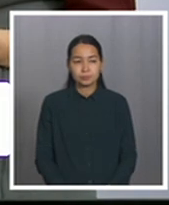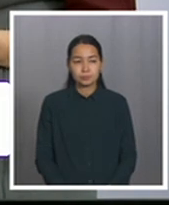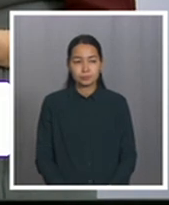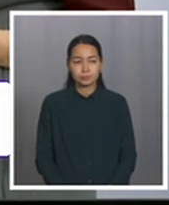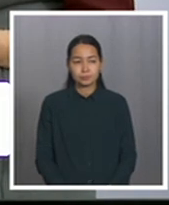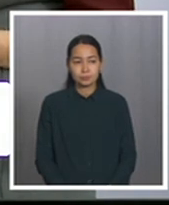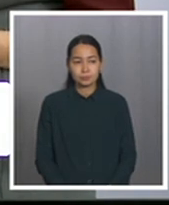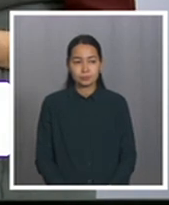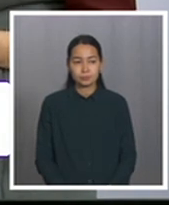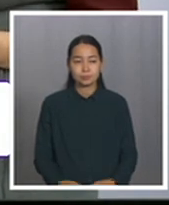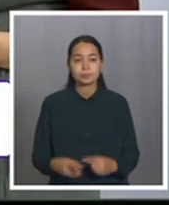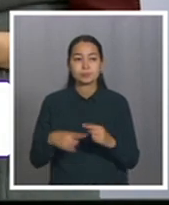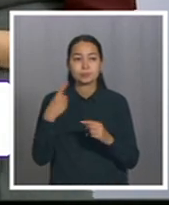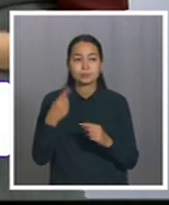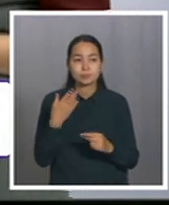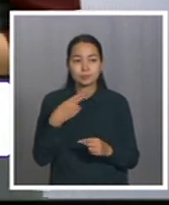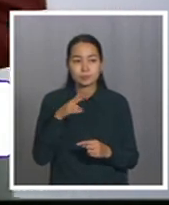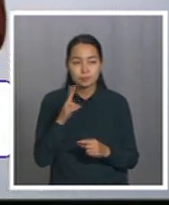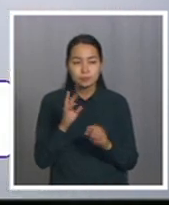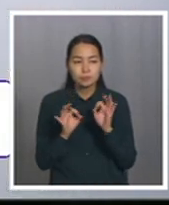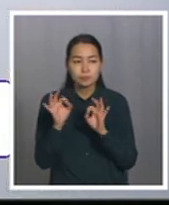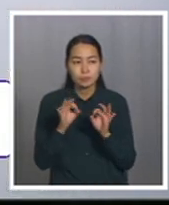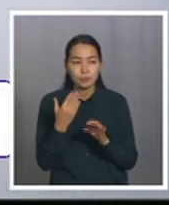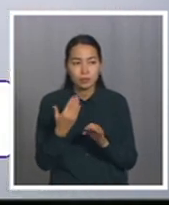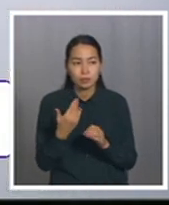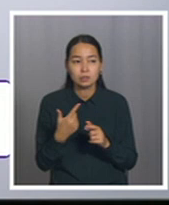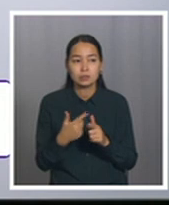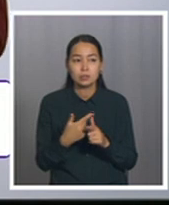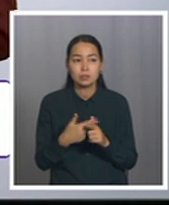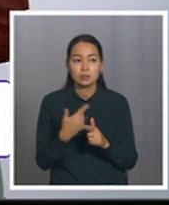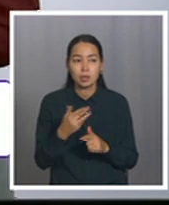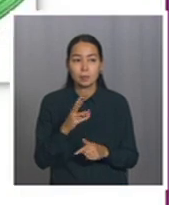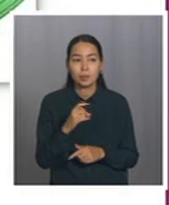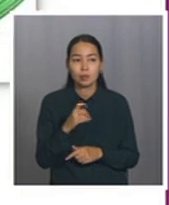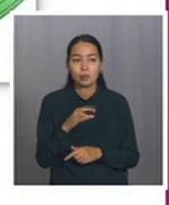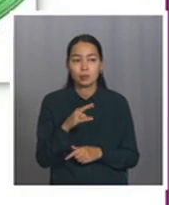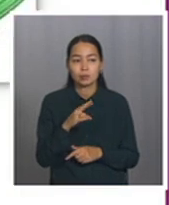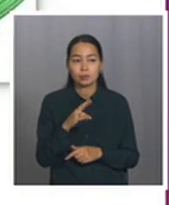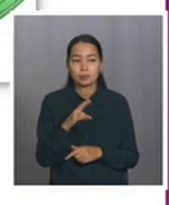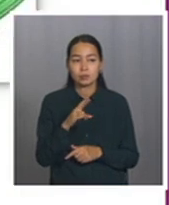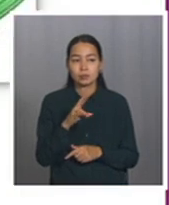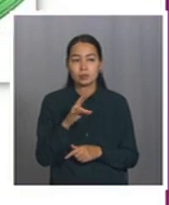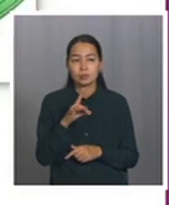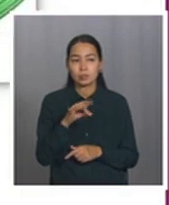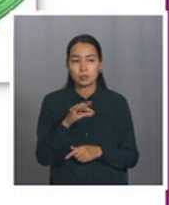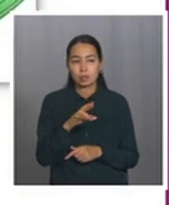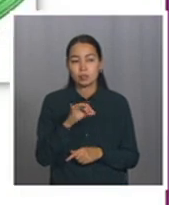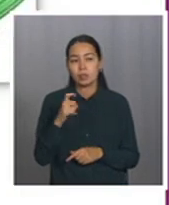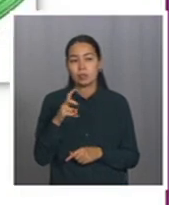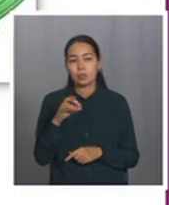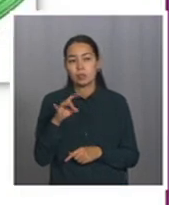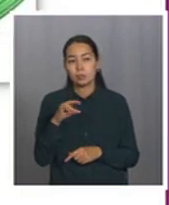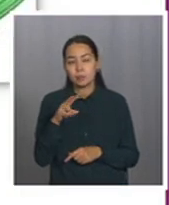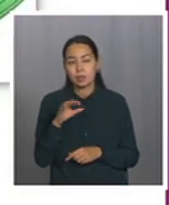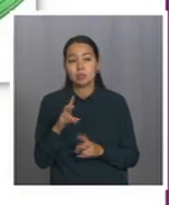Келесі ДНК молекуласы сонымен қатар митохондрияның ішінде де және пластидтердің ішінде де кездеседі. Бірақ та